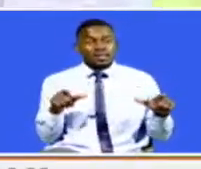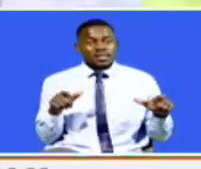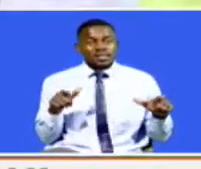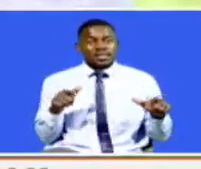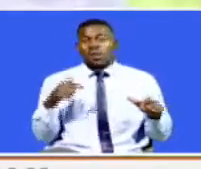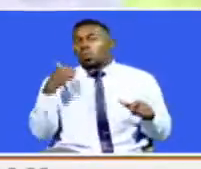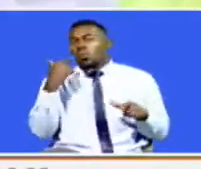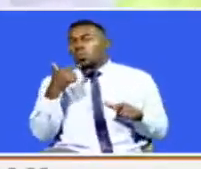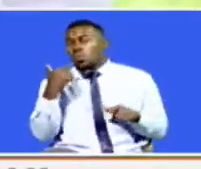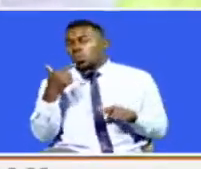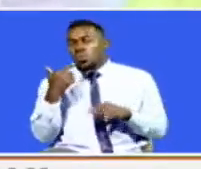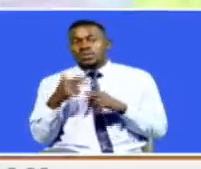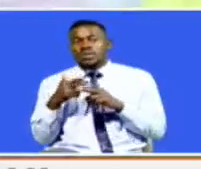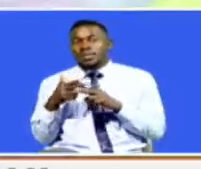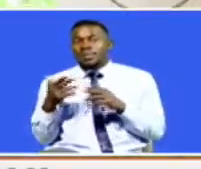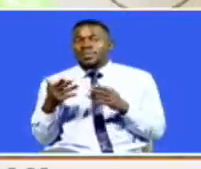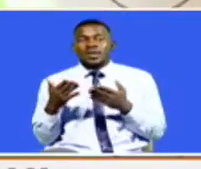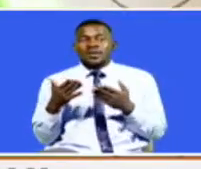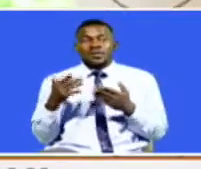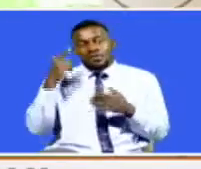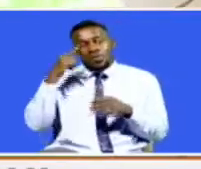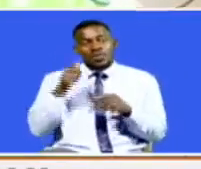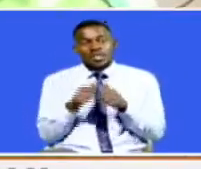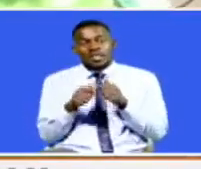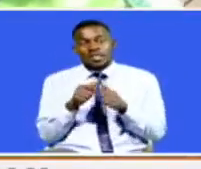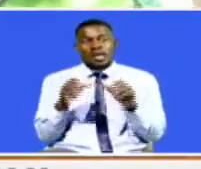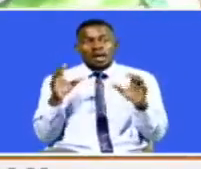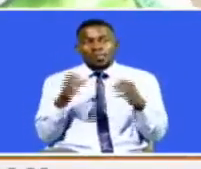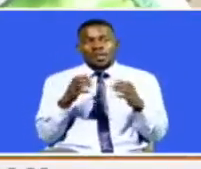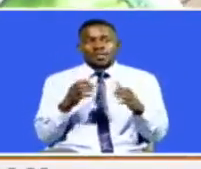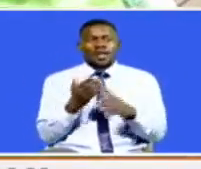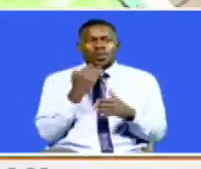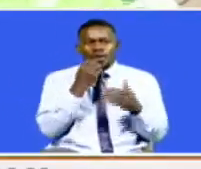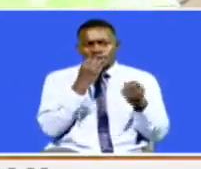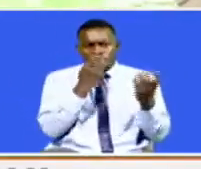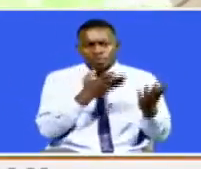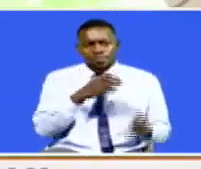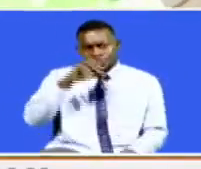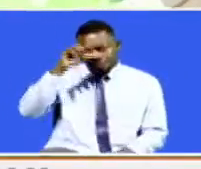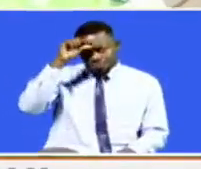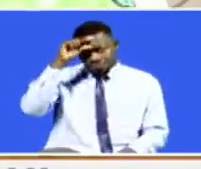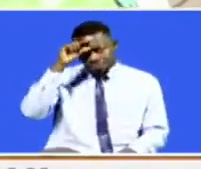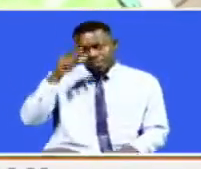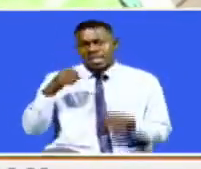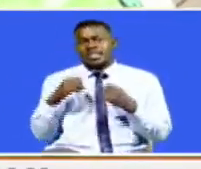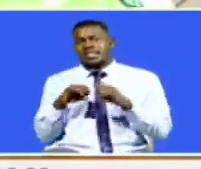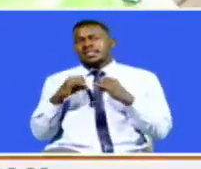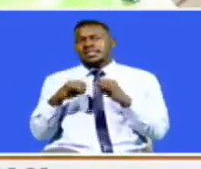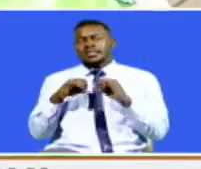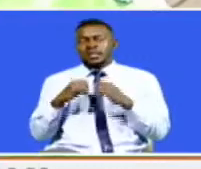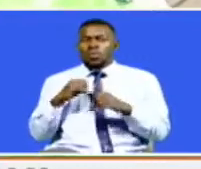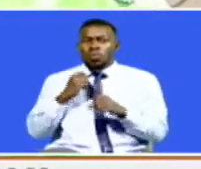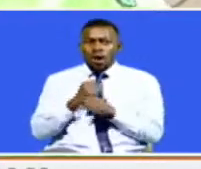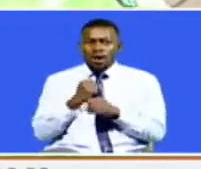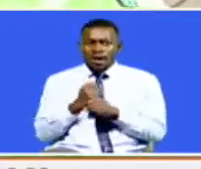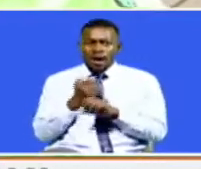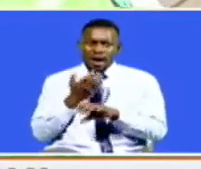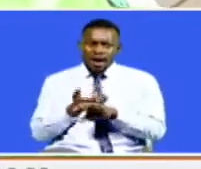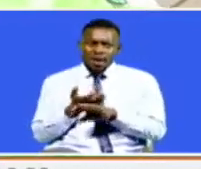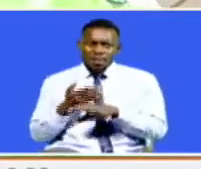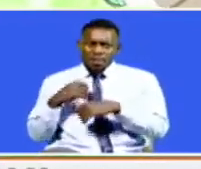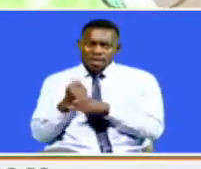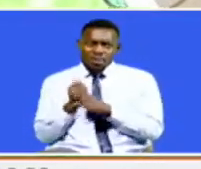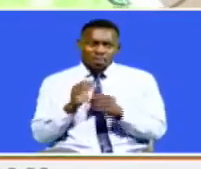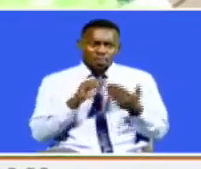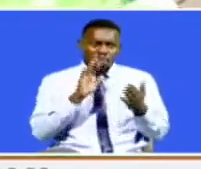ya kampuni inayokuuzia. Ningetaka tu serikali kuiomba tu ipitie bidii kutengeneza barabara, kwa